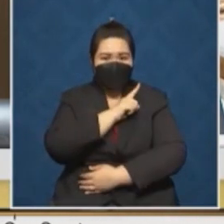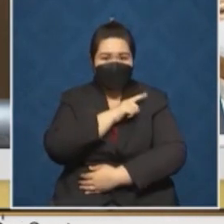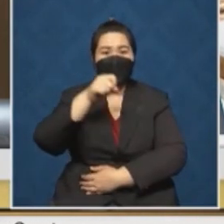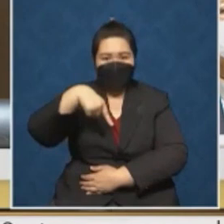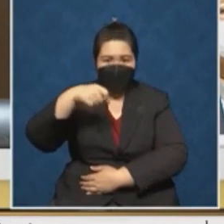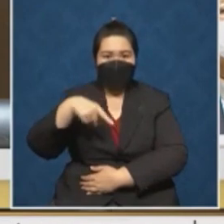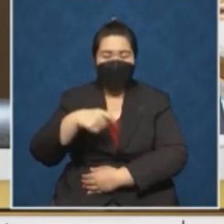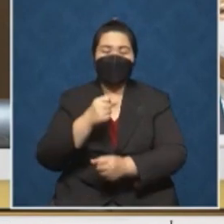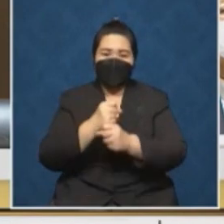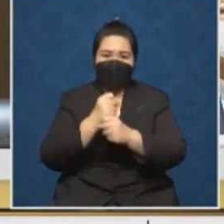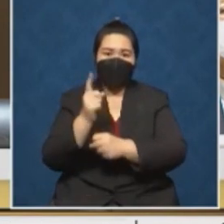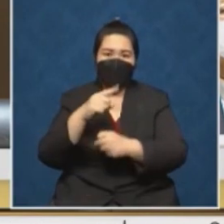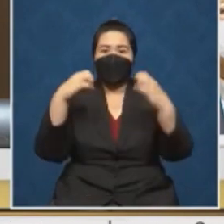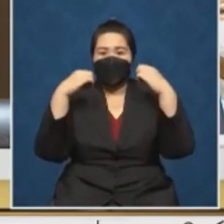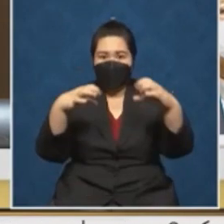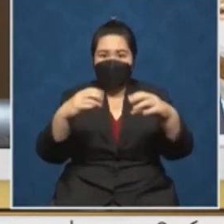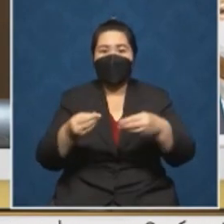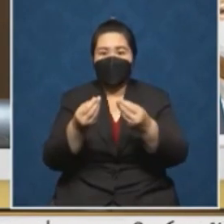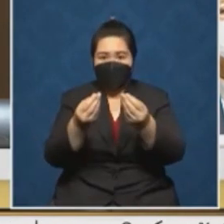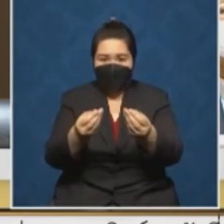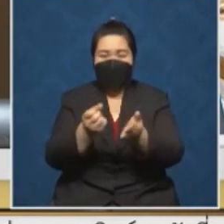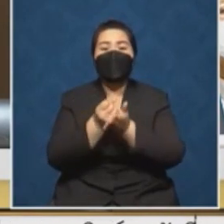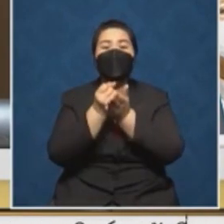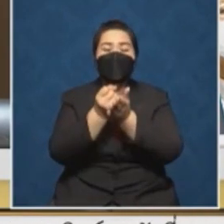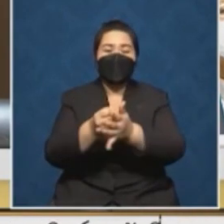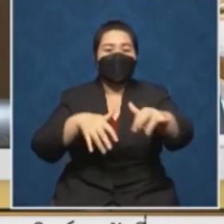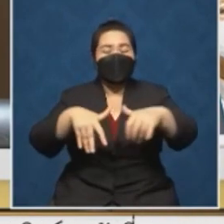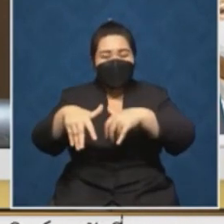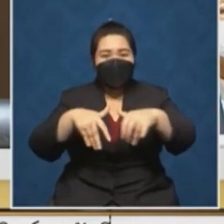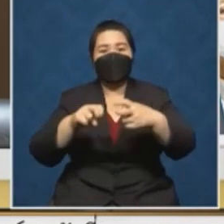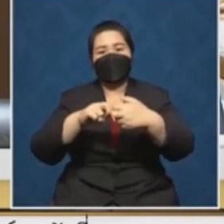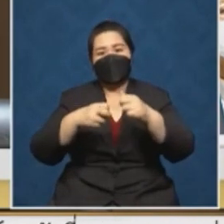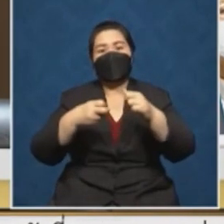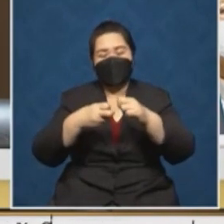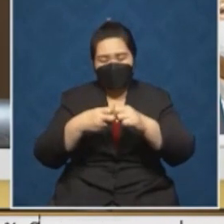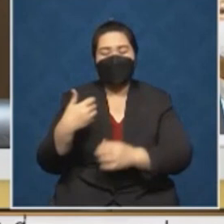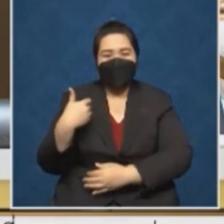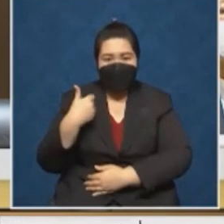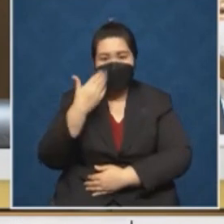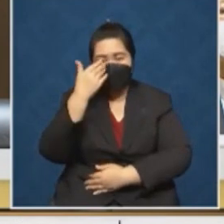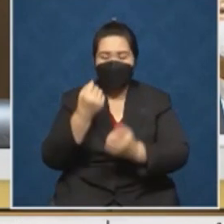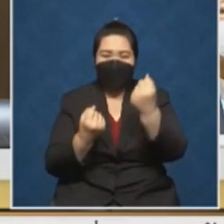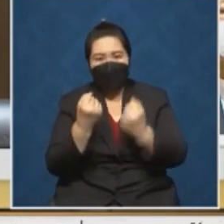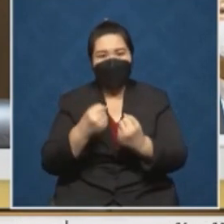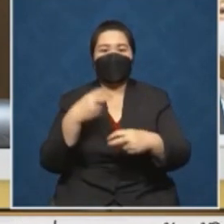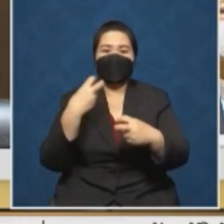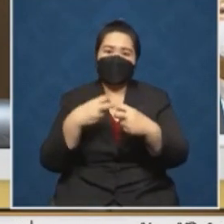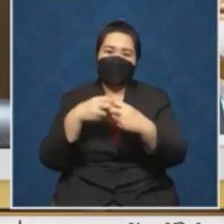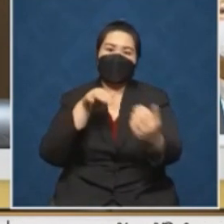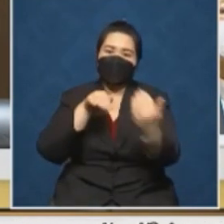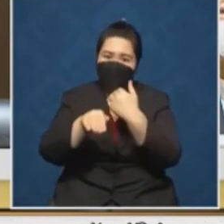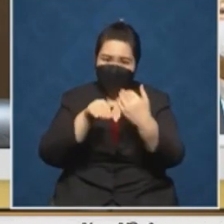ดตั้งไฟฟ้าส่องแสงสว่างเพื่อบรรเทาความเดือดร้อนของพี่น้องประชาชนที่สัญจรไปมาบนถนนสายนี้ด้ว